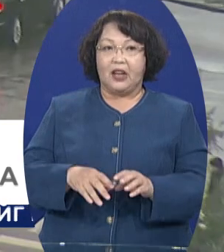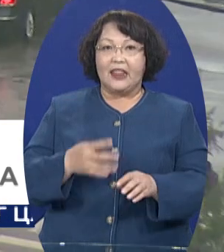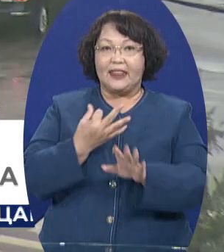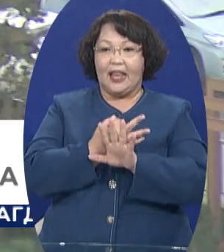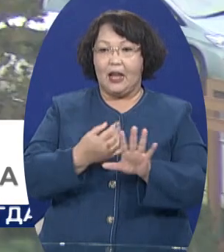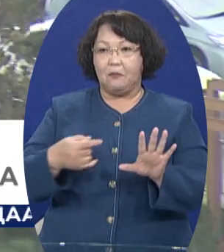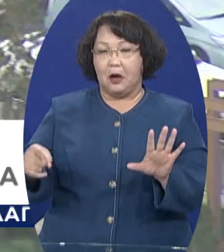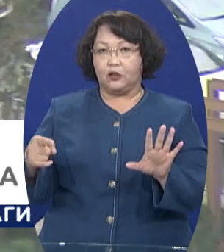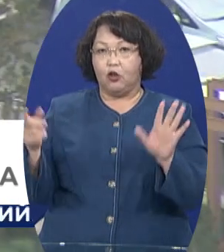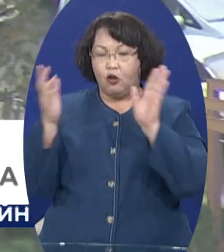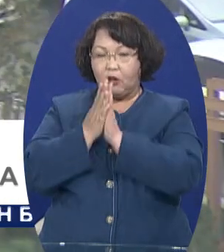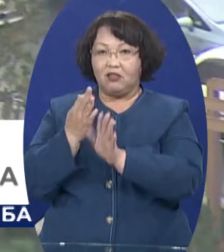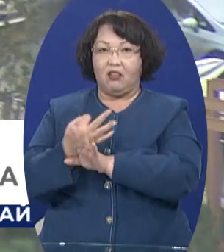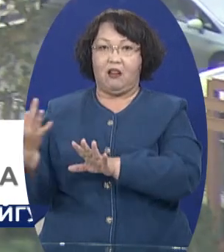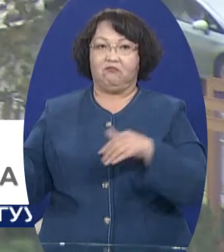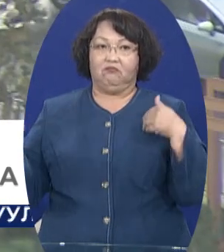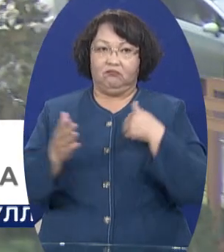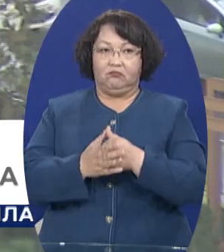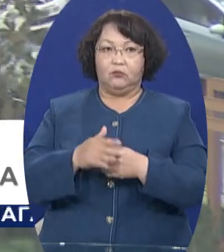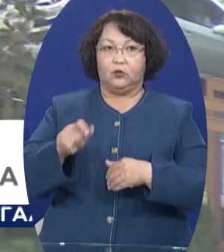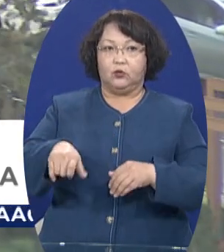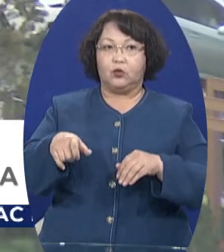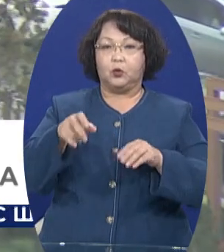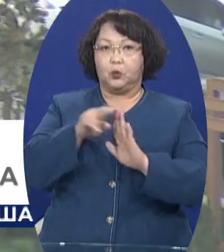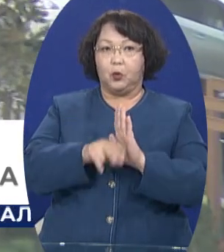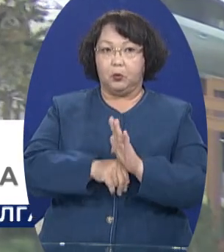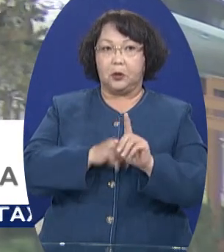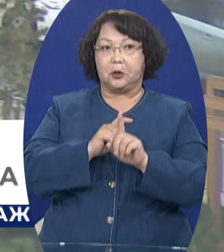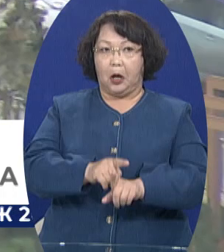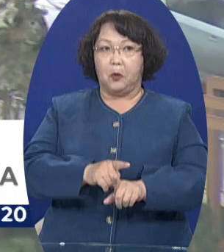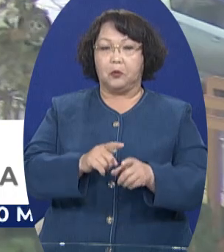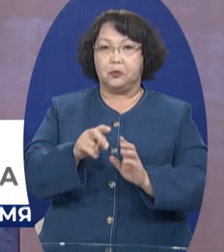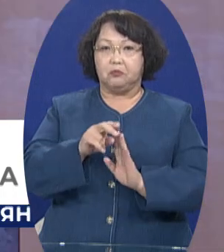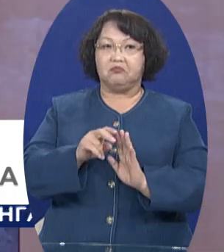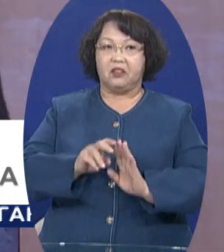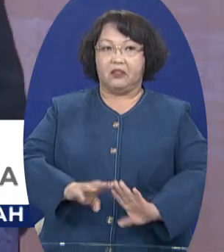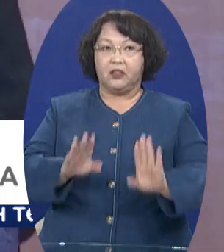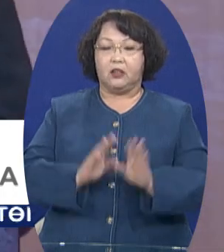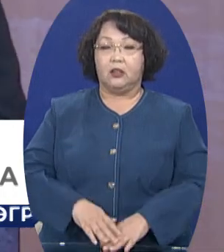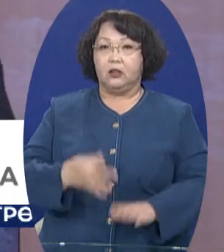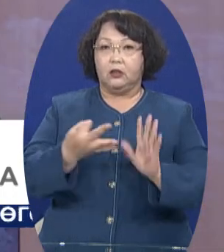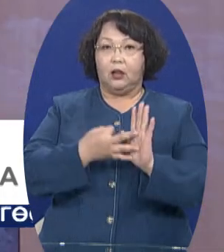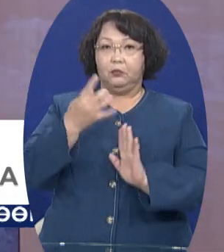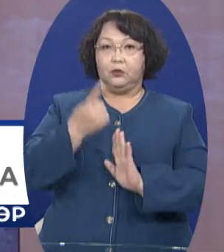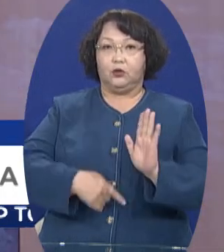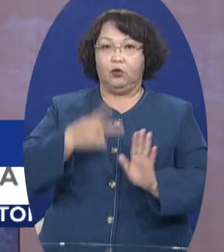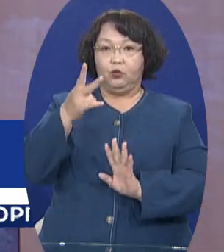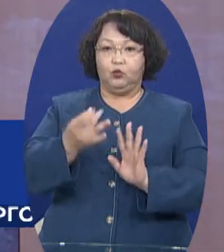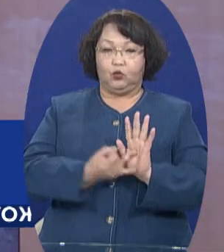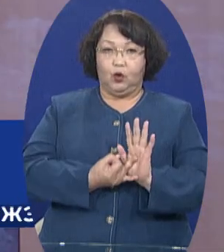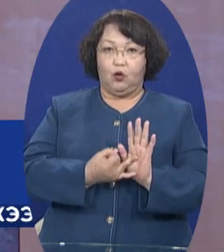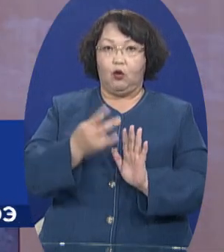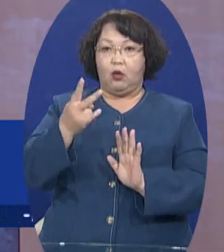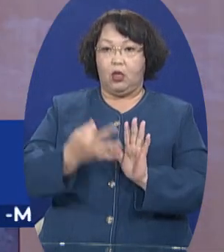бөгөөд дугаарын хязгаарлалтын бүсийг одоо мөрдөж байгаа хэсгээр тооцон явуулах юм. 8 сарын 26,